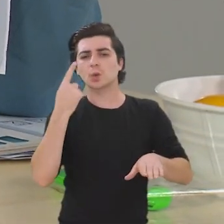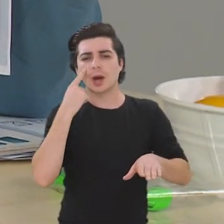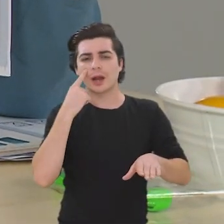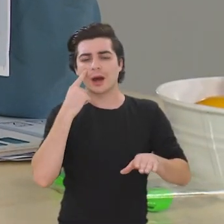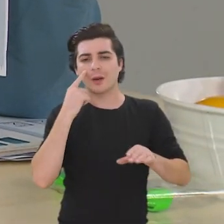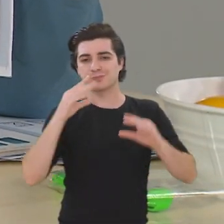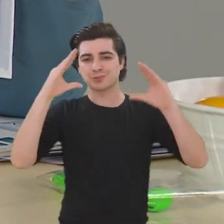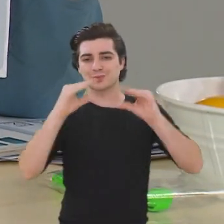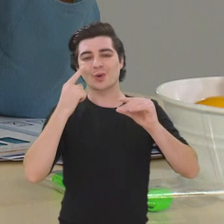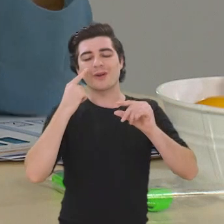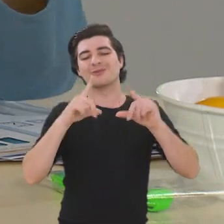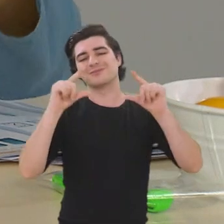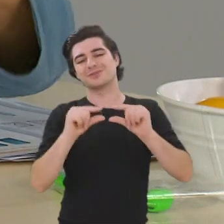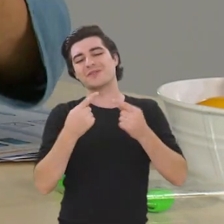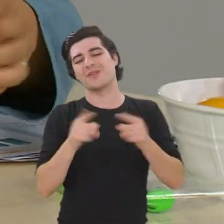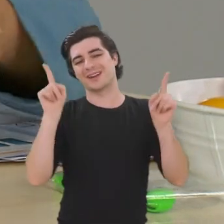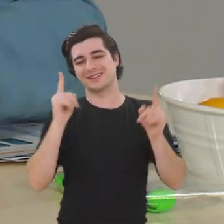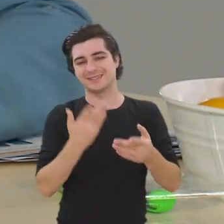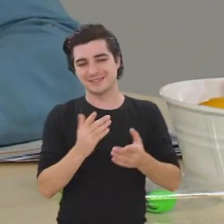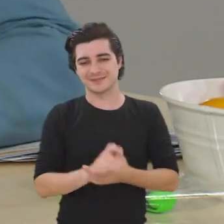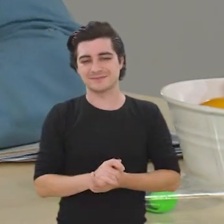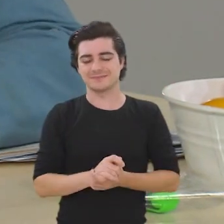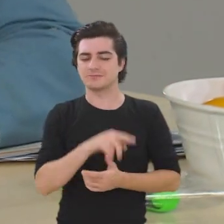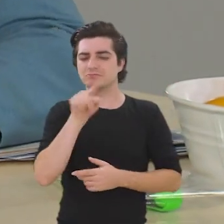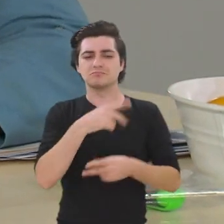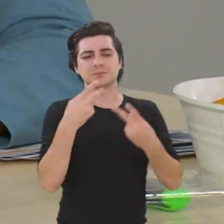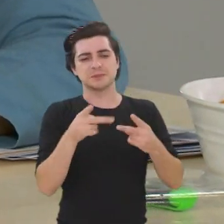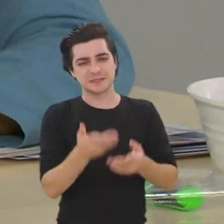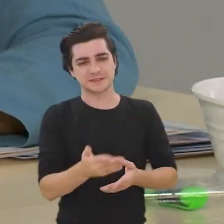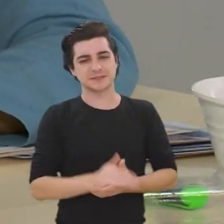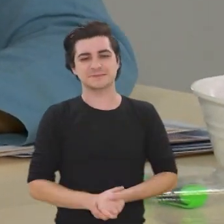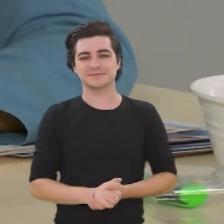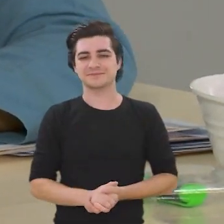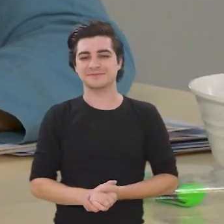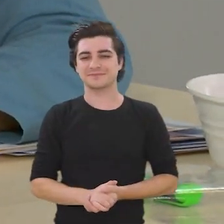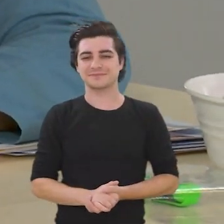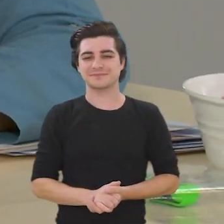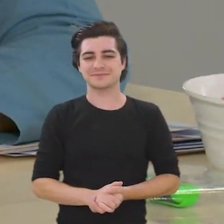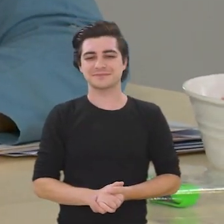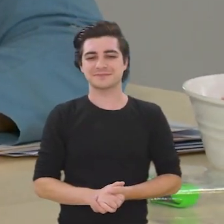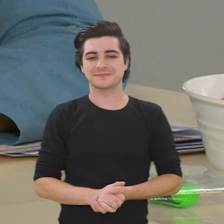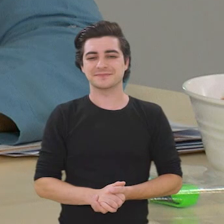diğerlerinden boyut olarak farklı. İşaretlemeni yapabilirsin.